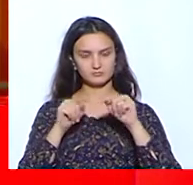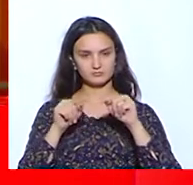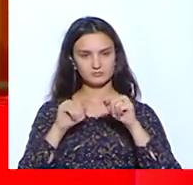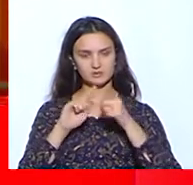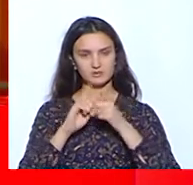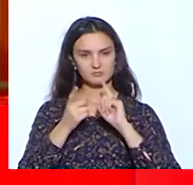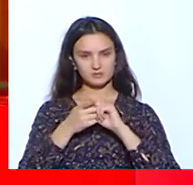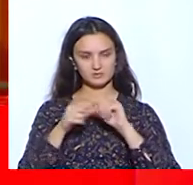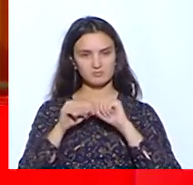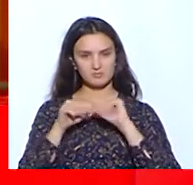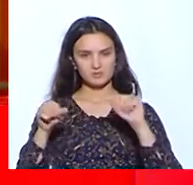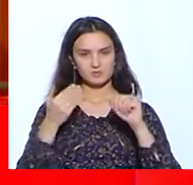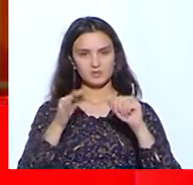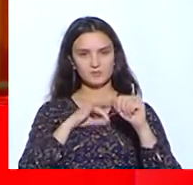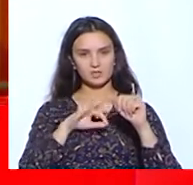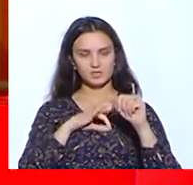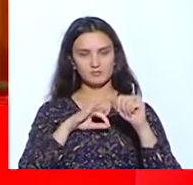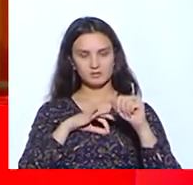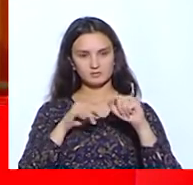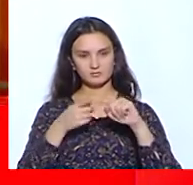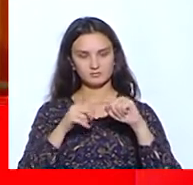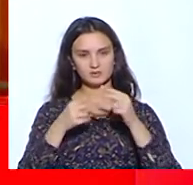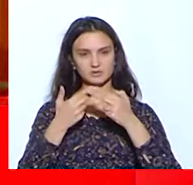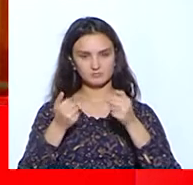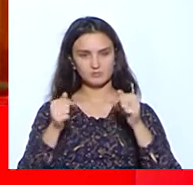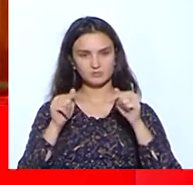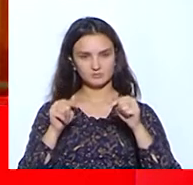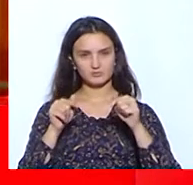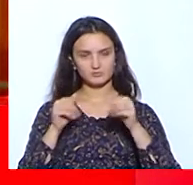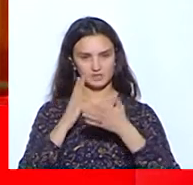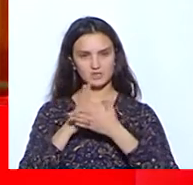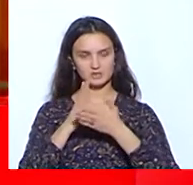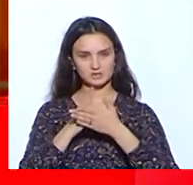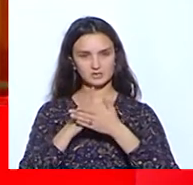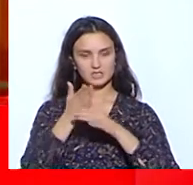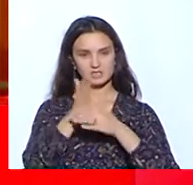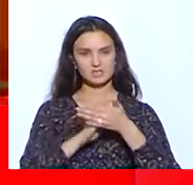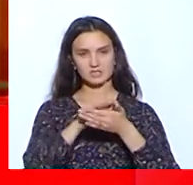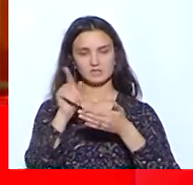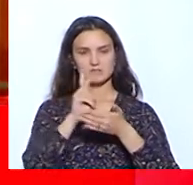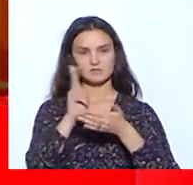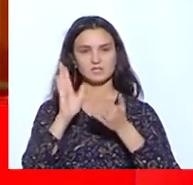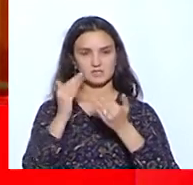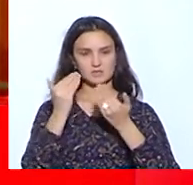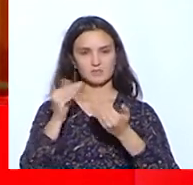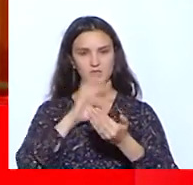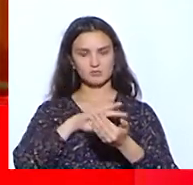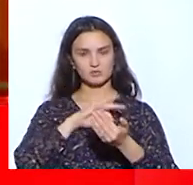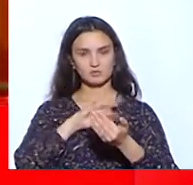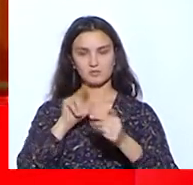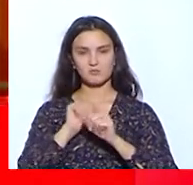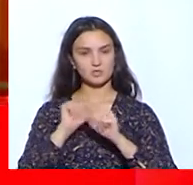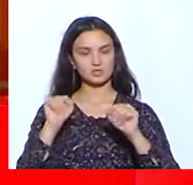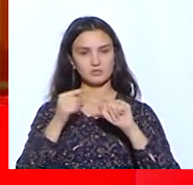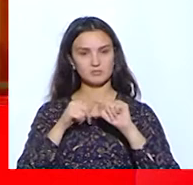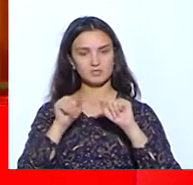არადოზირებულად, არამედ საკმაოდ თამამად გამოყენება, რა თქმა უნდა, არის კატეგორია, ვისთვისაც ეს იქნება ეფექტური. მაგრამ არ